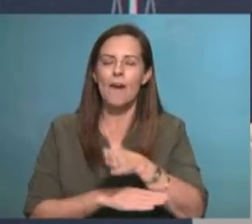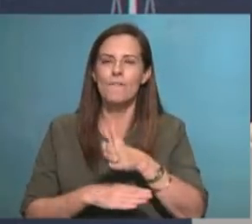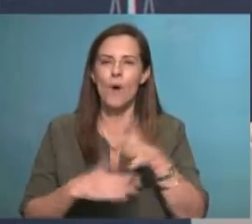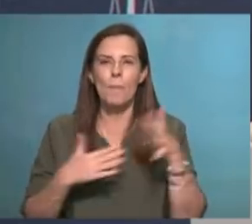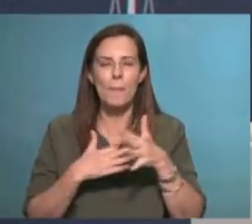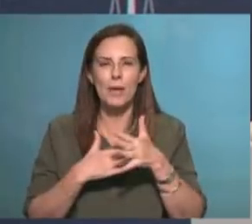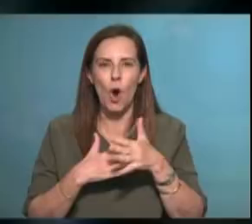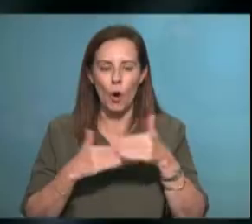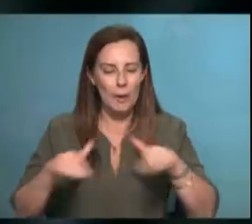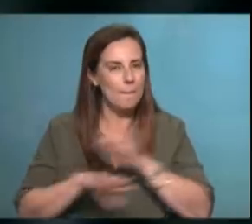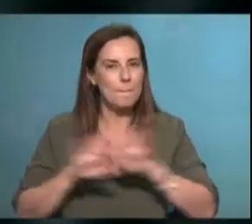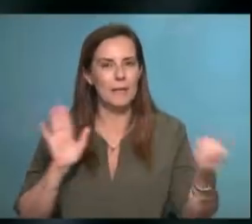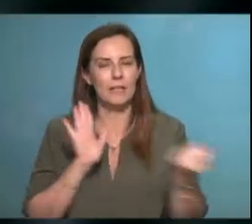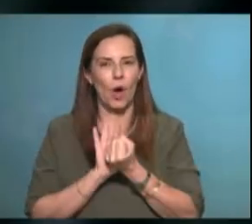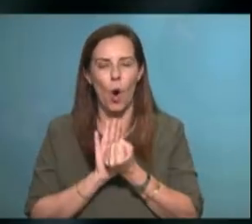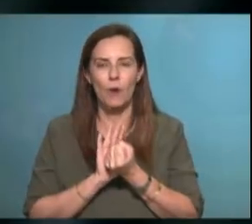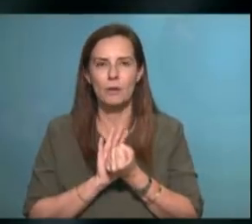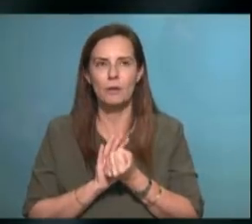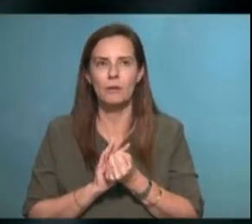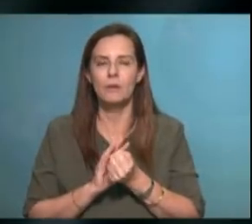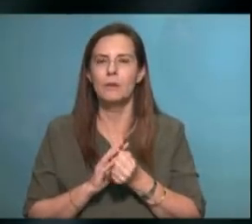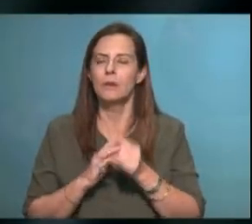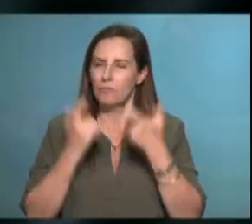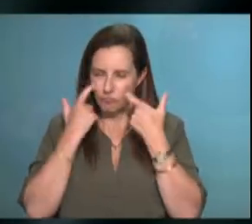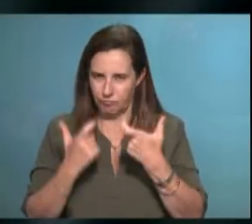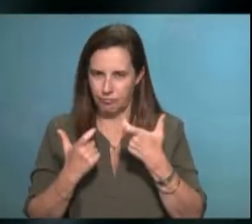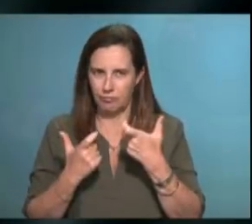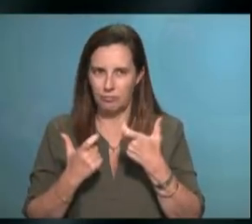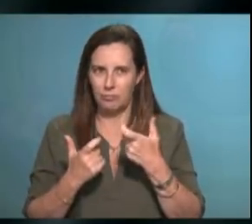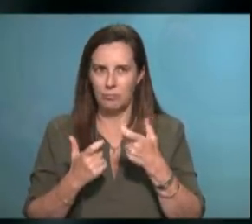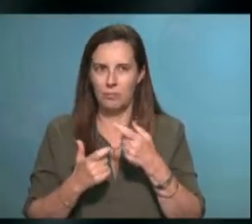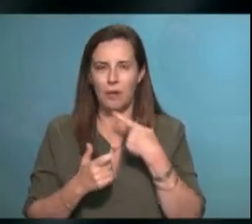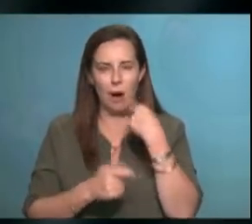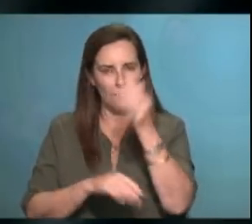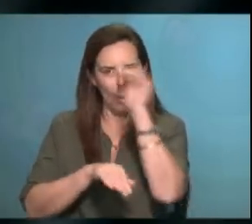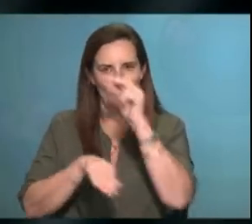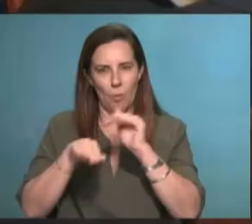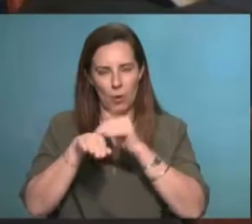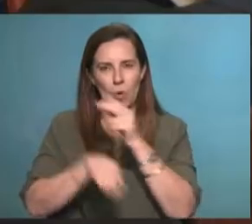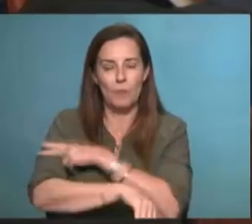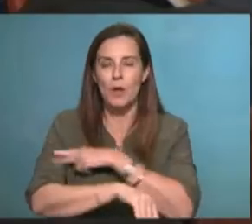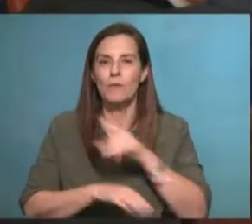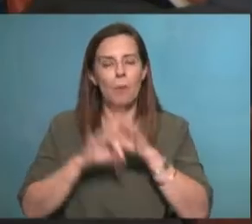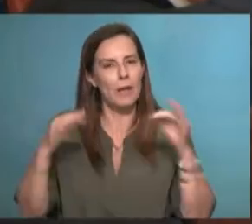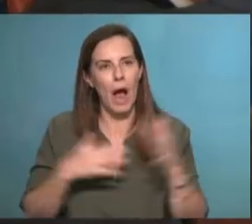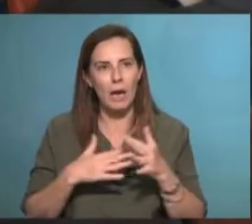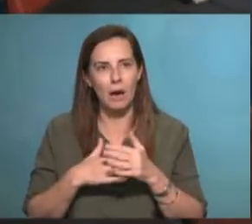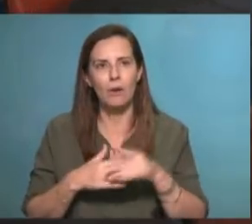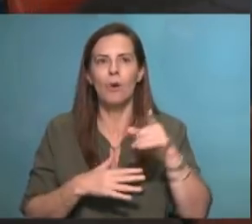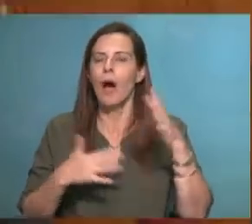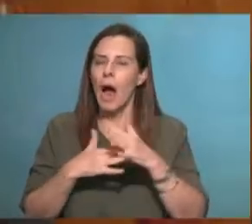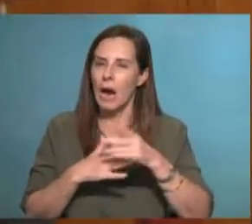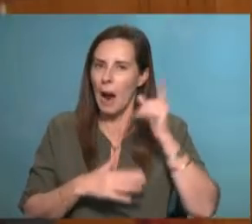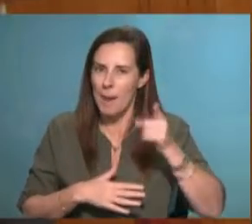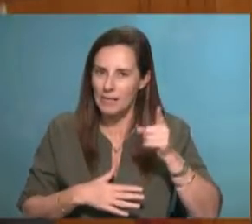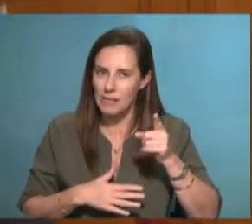הגבולות בלי רישום. בקרי הגבול ששמו לב פנו למשטרה, וזו פתחה בחקירה. נווה נחקר באזהרה,